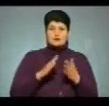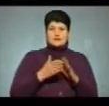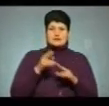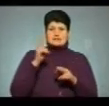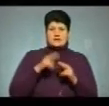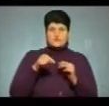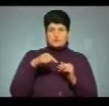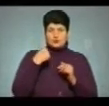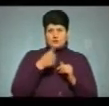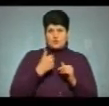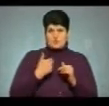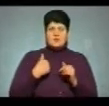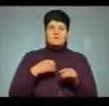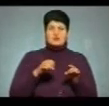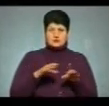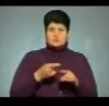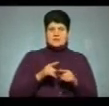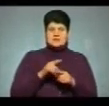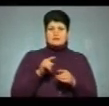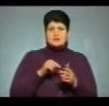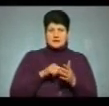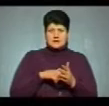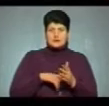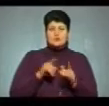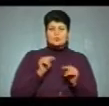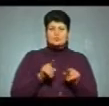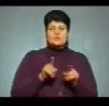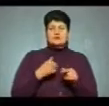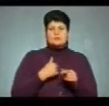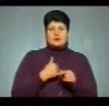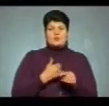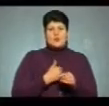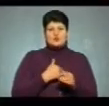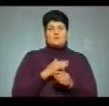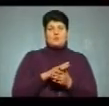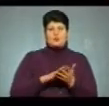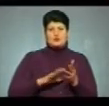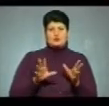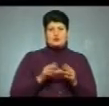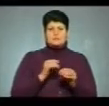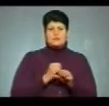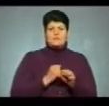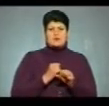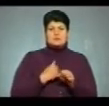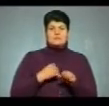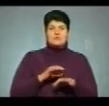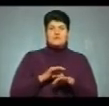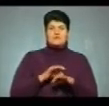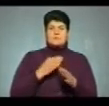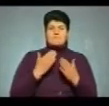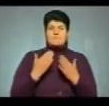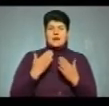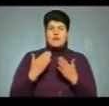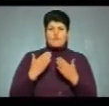закінчився цього року. Ми вирішимо це питання, тому що ми, безумовно, хочемо продовжити співпрацю. Ми проведемо переговори